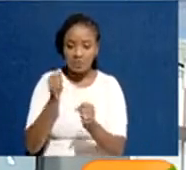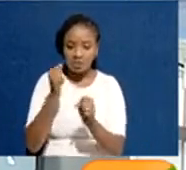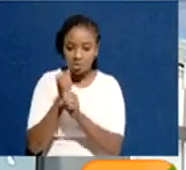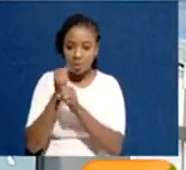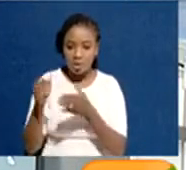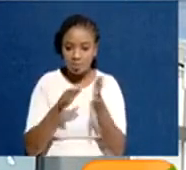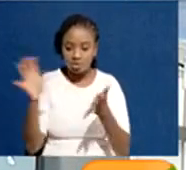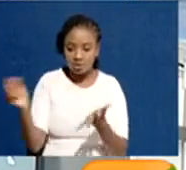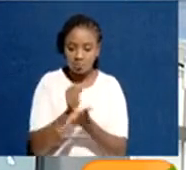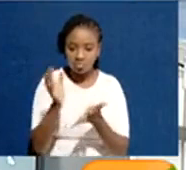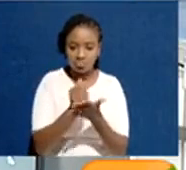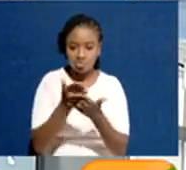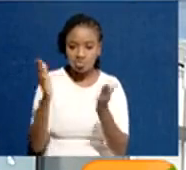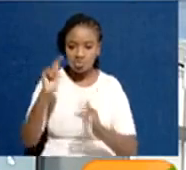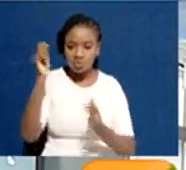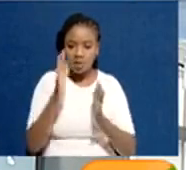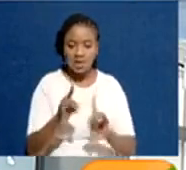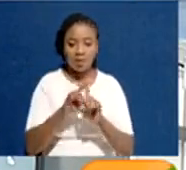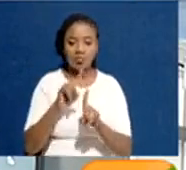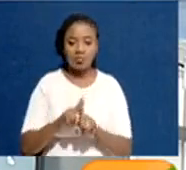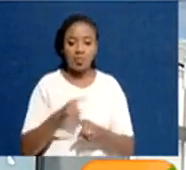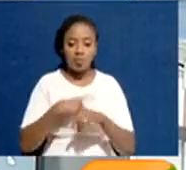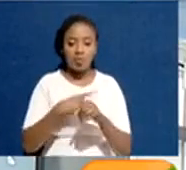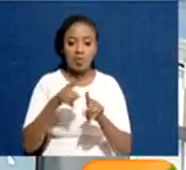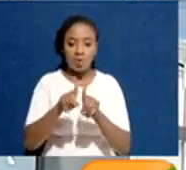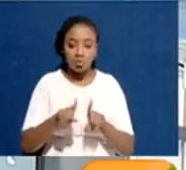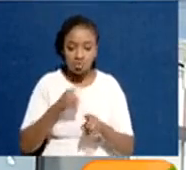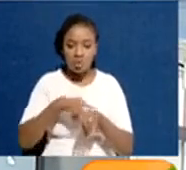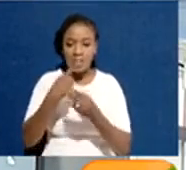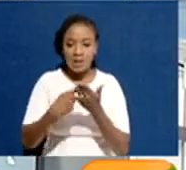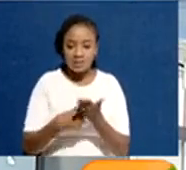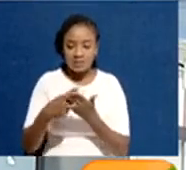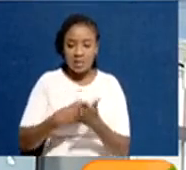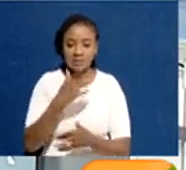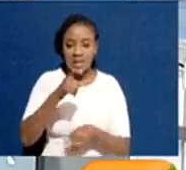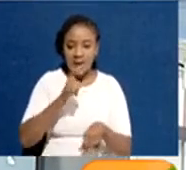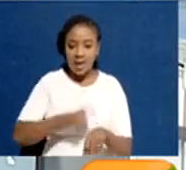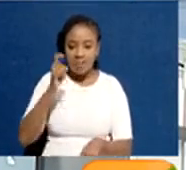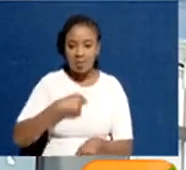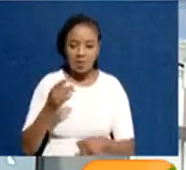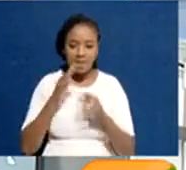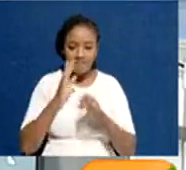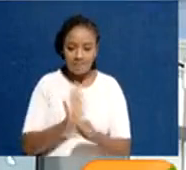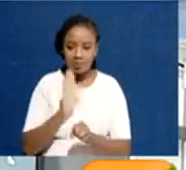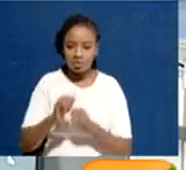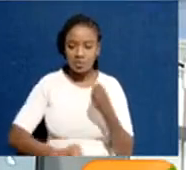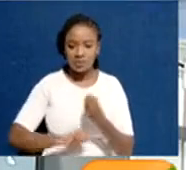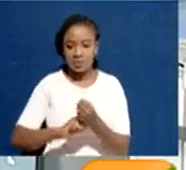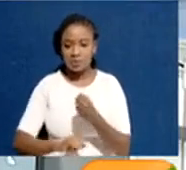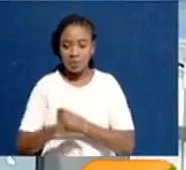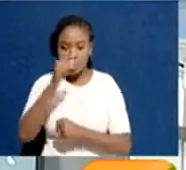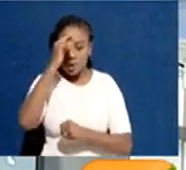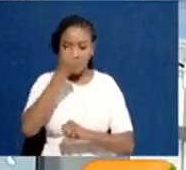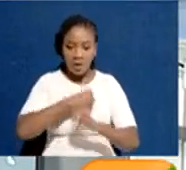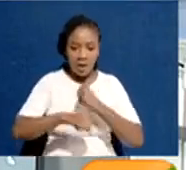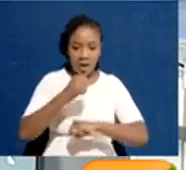Wakenya. Akizungumza katika kikao na wakazi mjini Embu, Rais aliwarai kuunga mkono juhudi za serikali huku wakidai